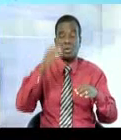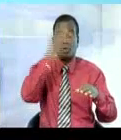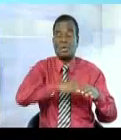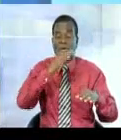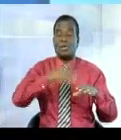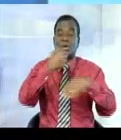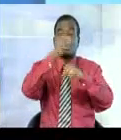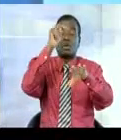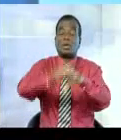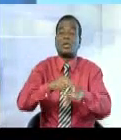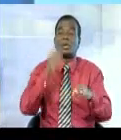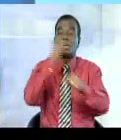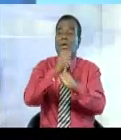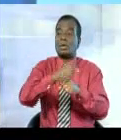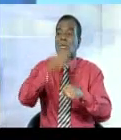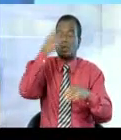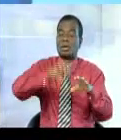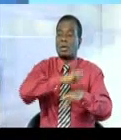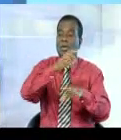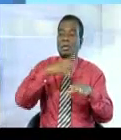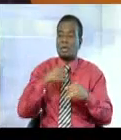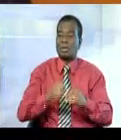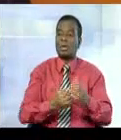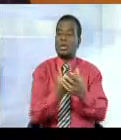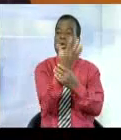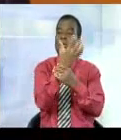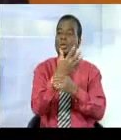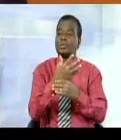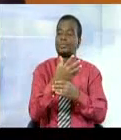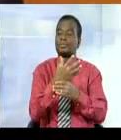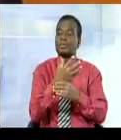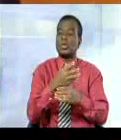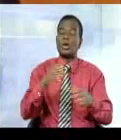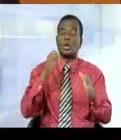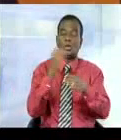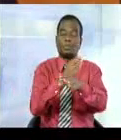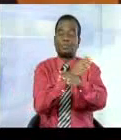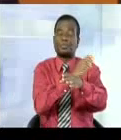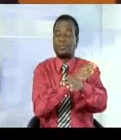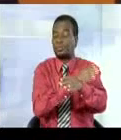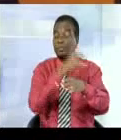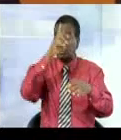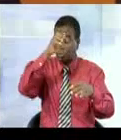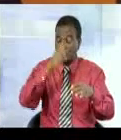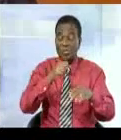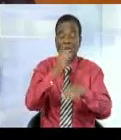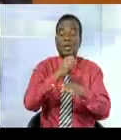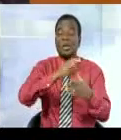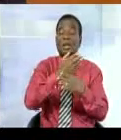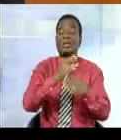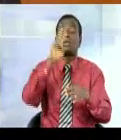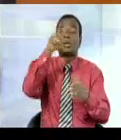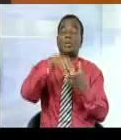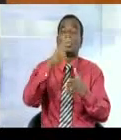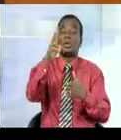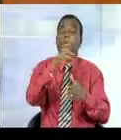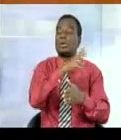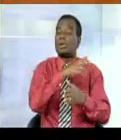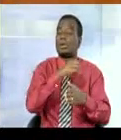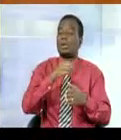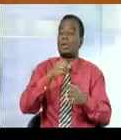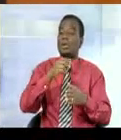création d'emplois par ce que gage de croissance. À la clé, l'évolution des emplois entre 2002 et 2012.